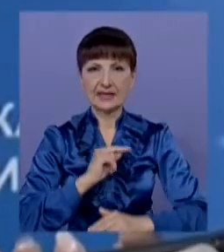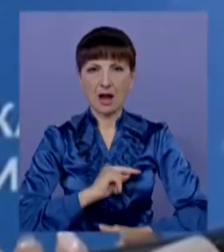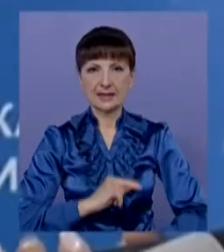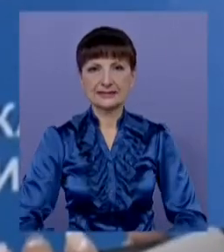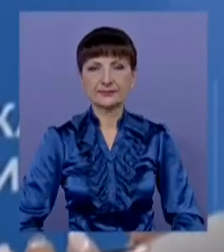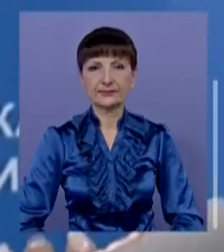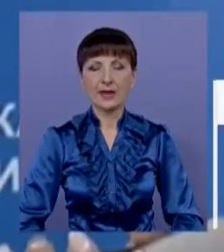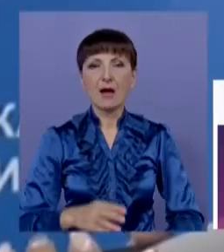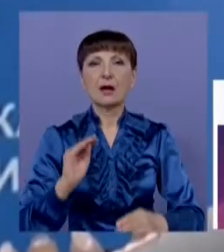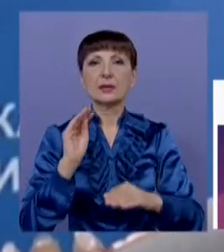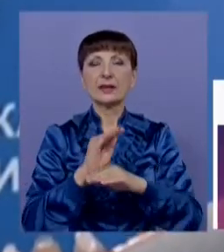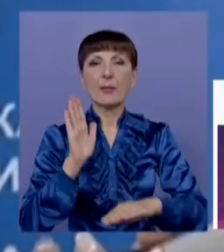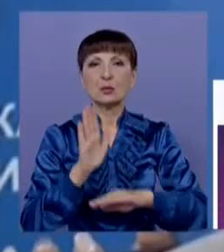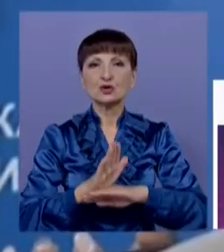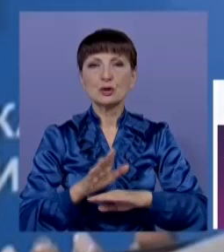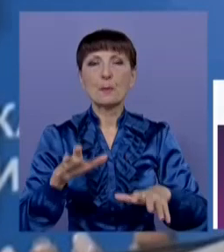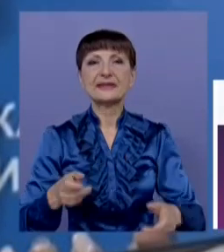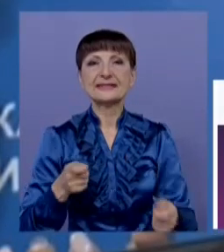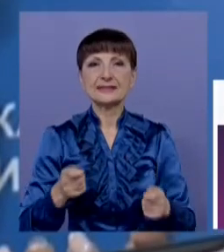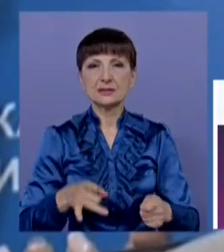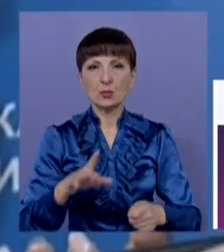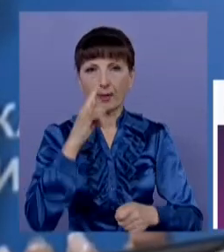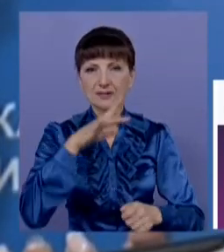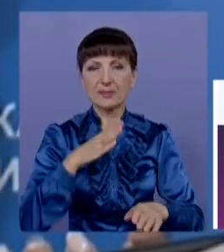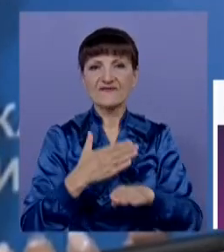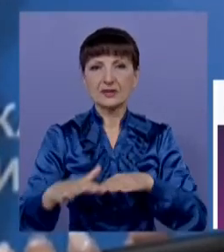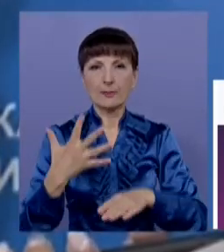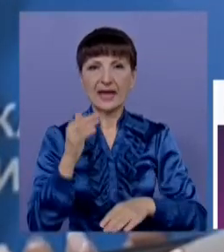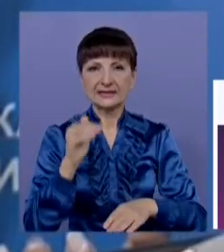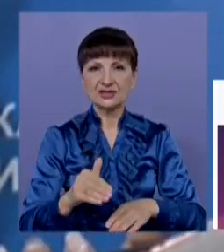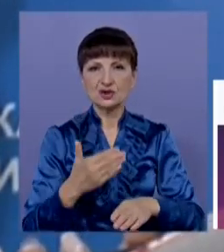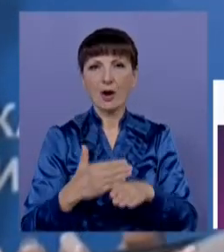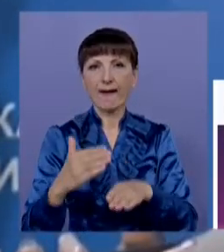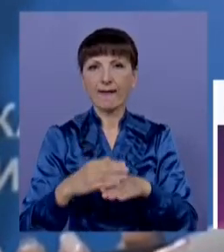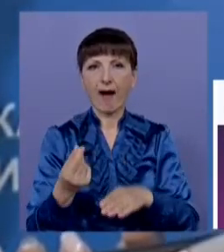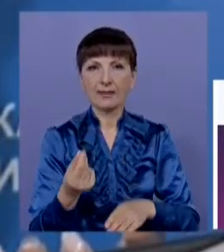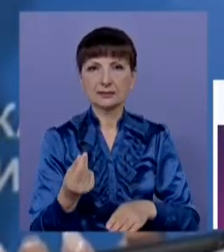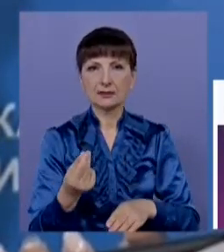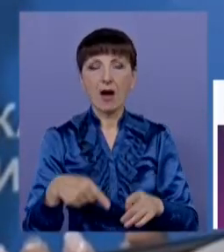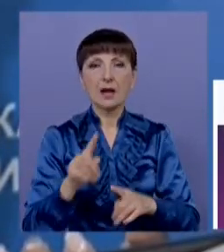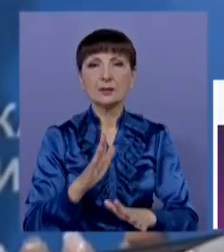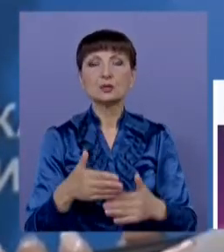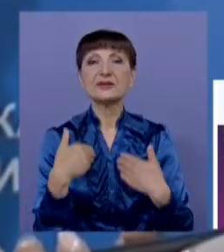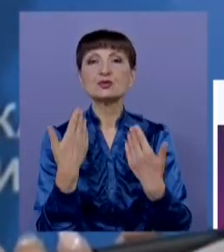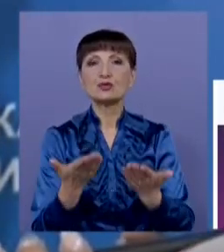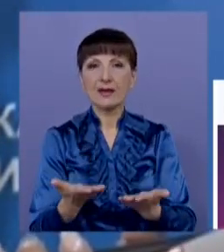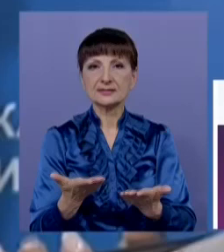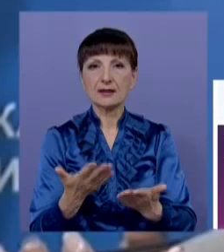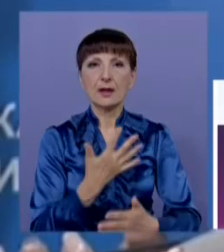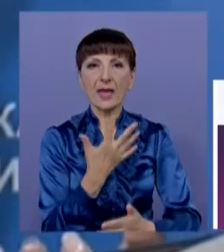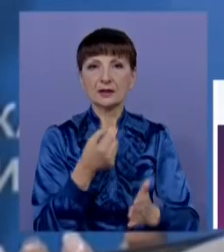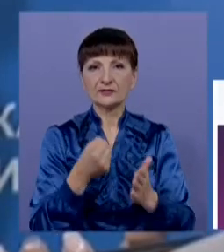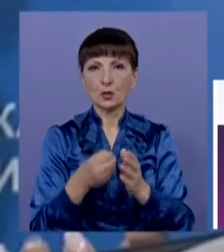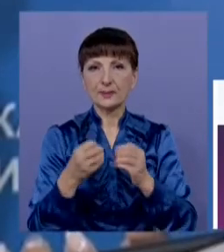Дополнительно по поручению президента Республики Казахстан было выделено 5 тысяч грантов. Они будут присуждаться с 5